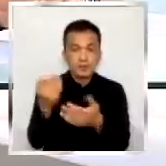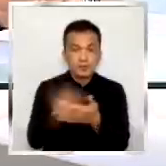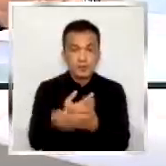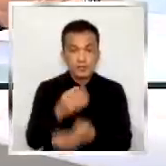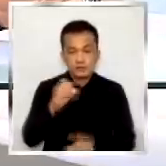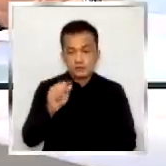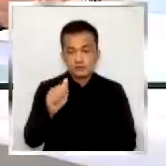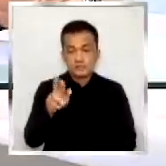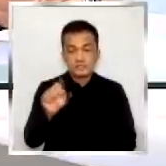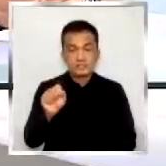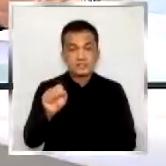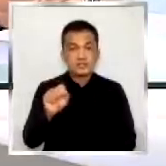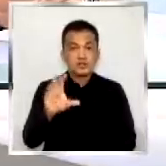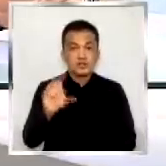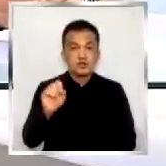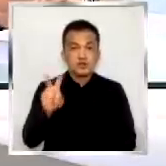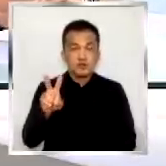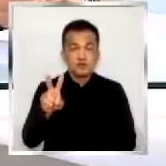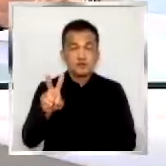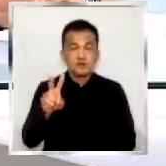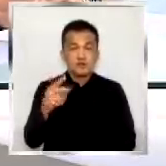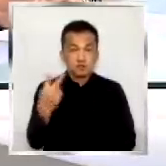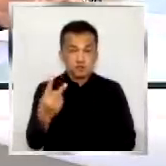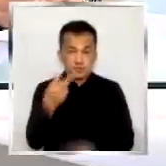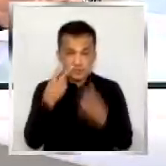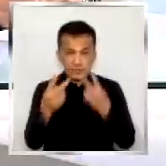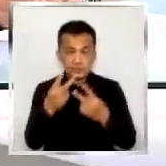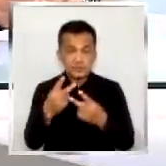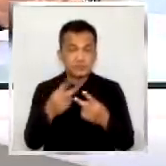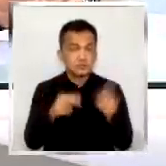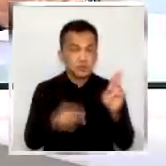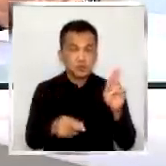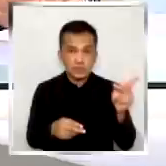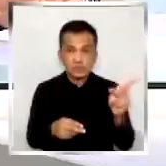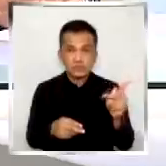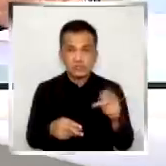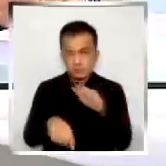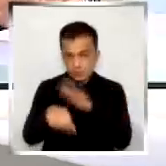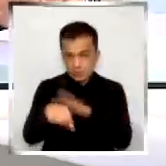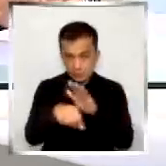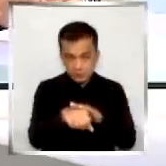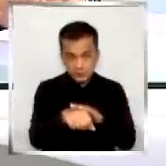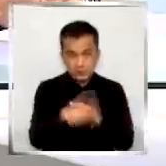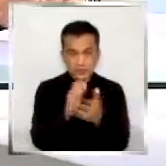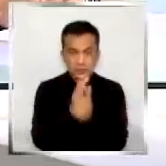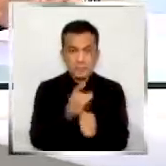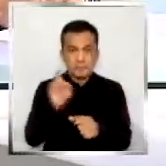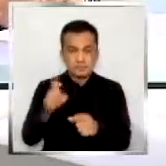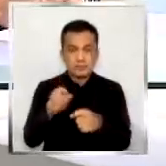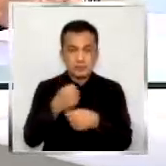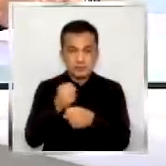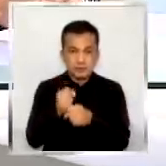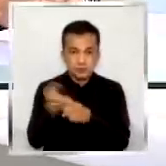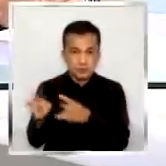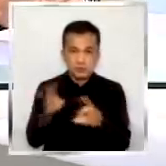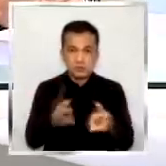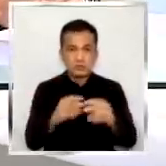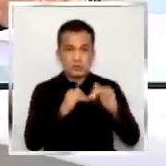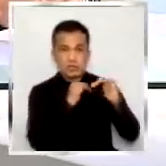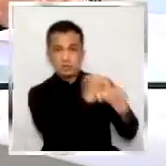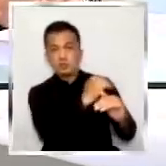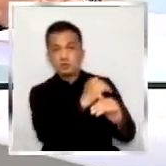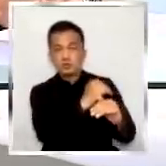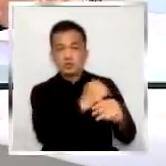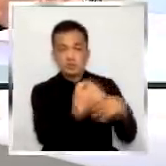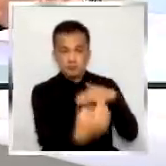nakita sa United Kingdom. Pero paalala ng mga eksperto, dapat makagawa ng paraan para hindi makapasok sa Pilipinas ang mga bagong mutation ng